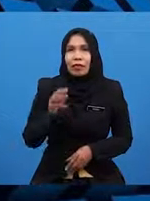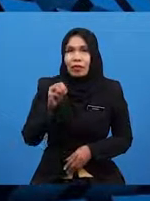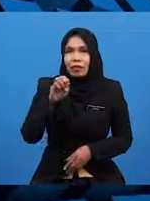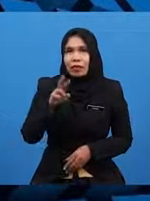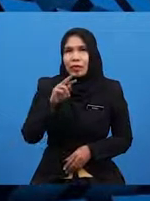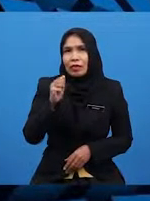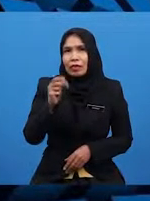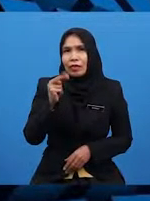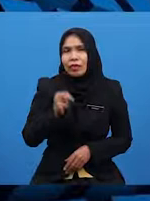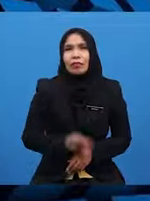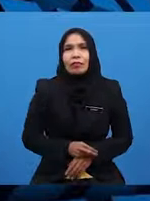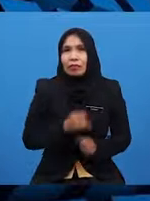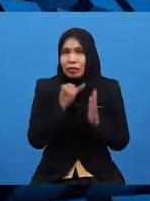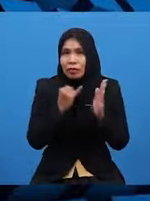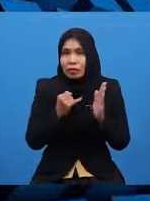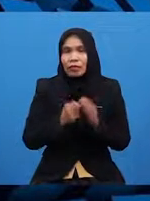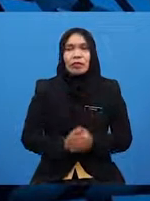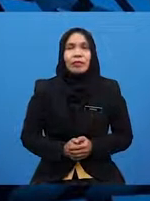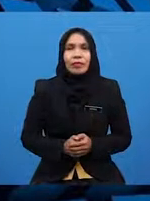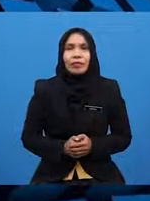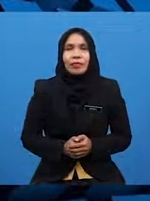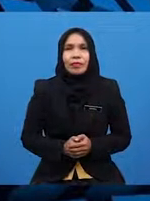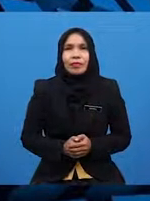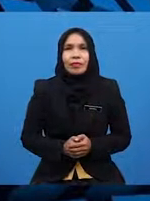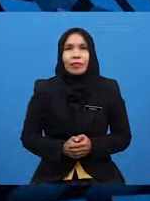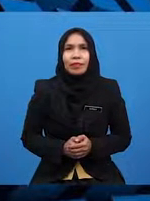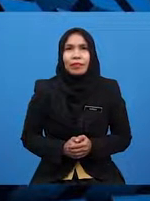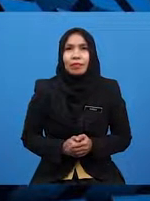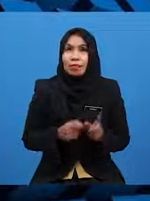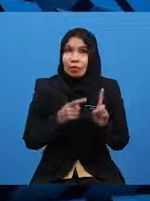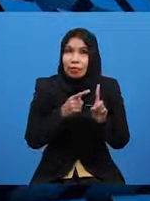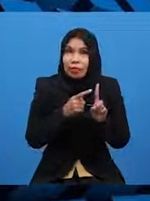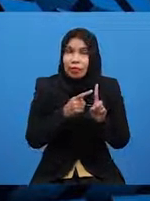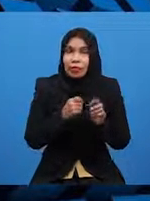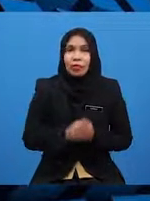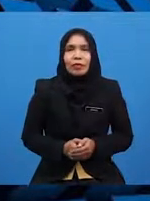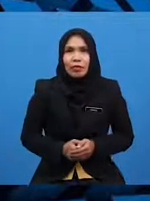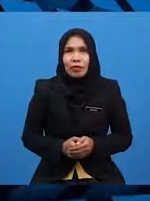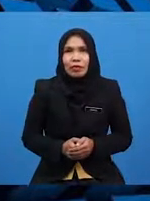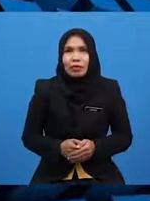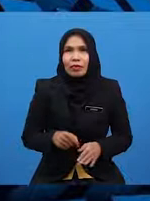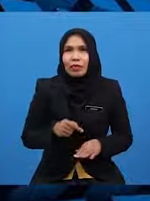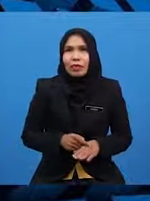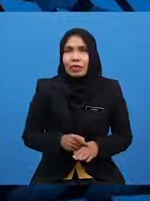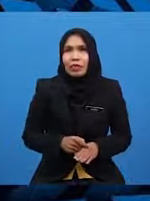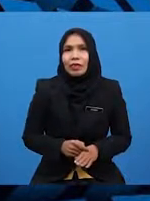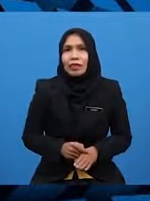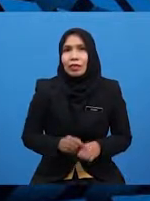pertama yang beliau terlibat ialah yang kontemporaris di Balai Seni Lukis Kuala